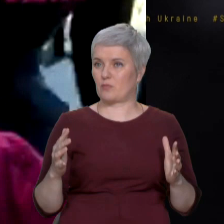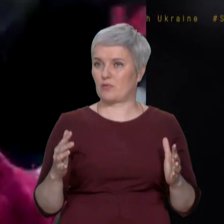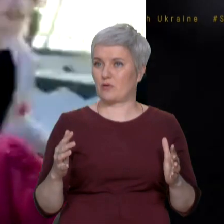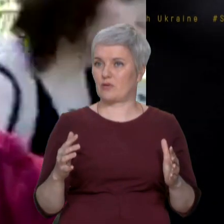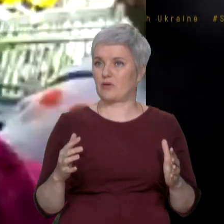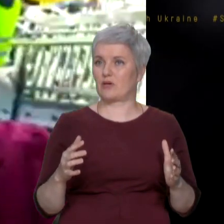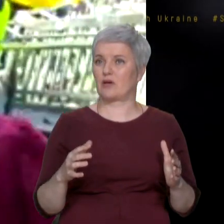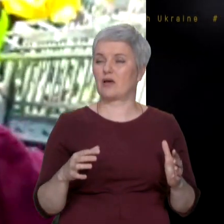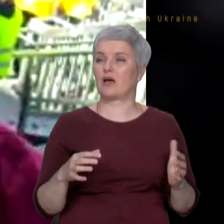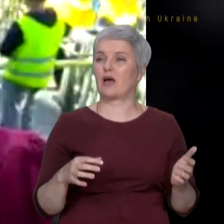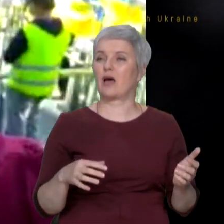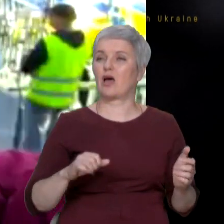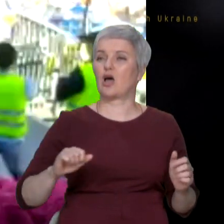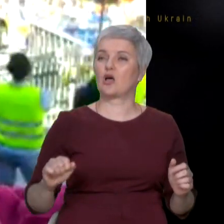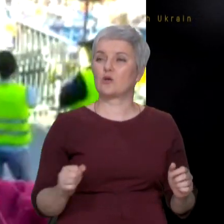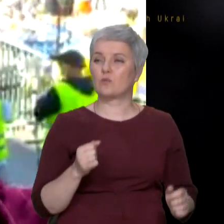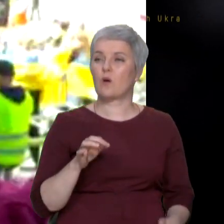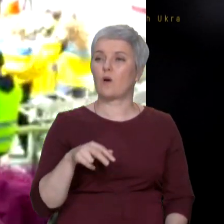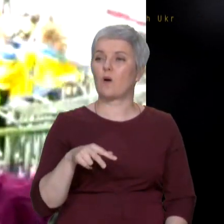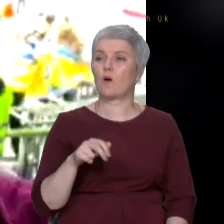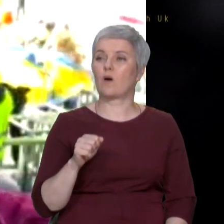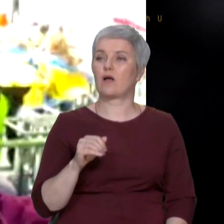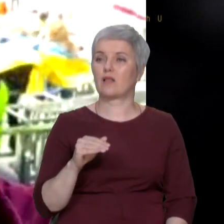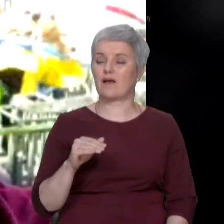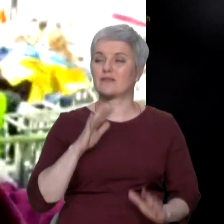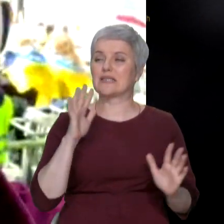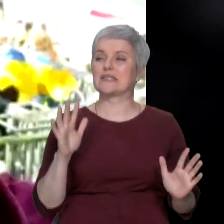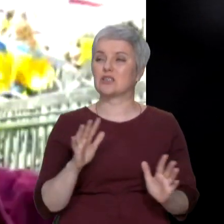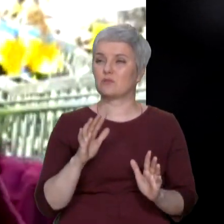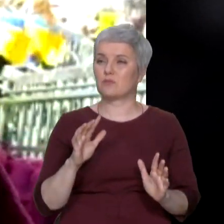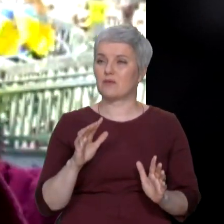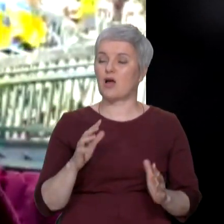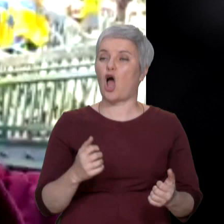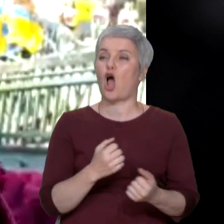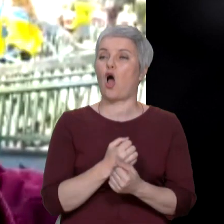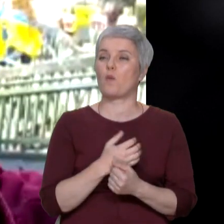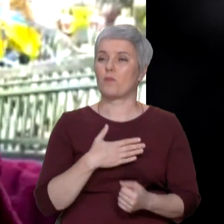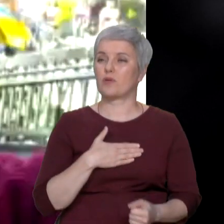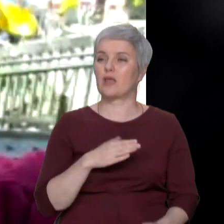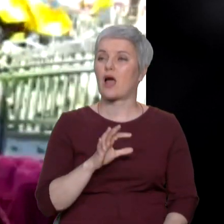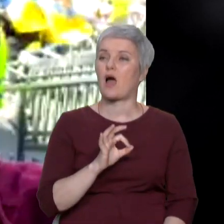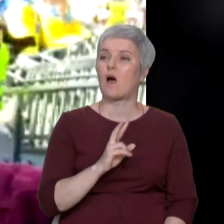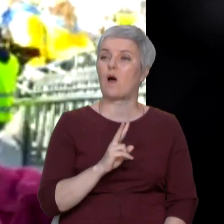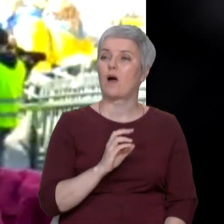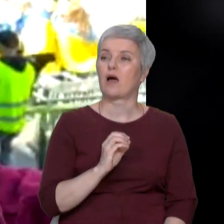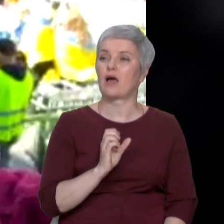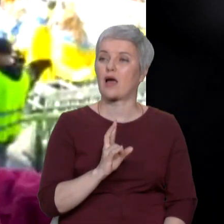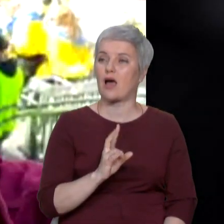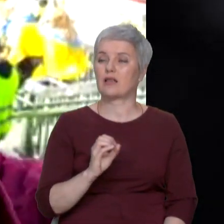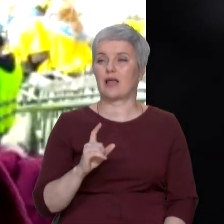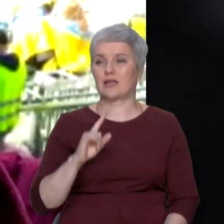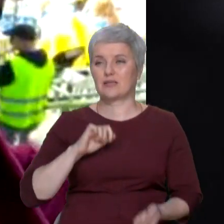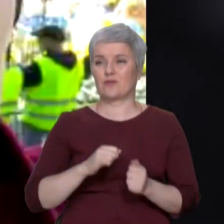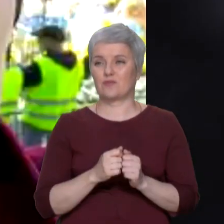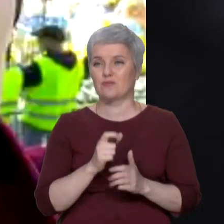наш друг із Стокгольму Олаф, який співав пісню «Обійми мене, океана Ельзи». Він вивчив слова, він